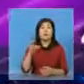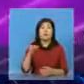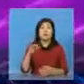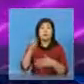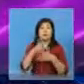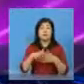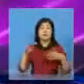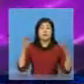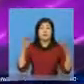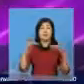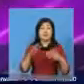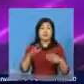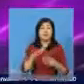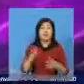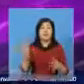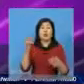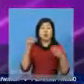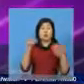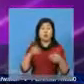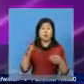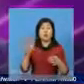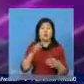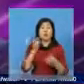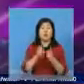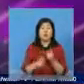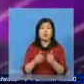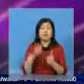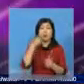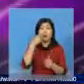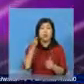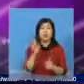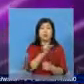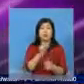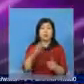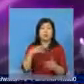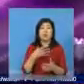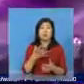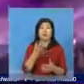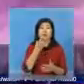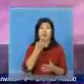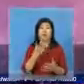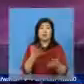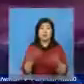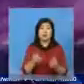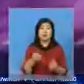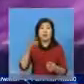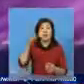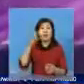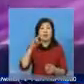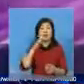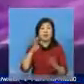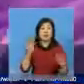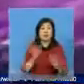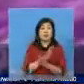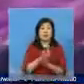наполнен. Зрители с большим восторгом встречали каждый номер артиста. Особенно тепло и эмоционально зал принимал казахские песни.